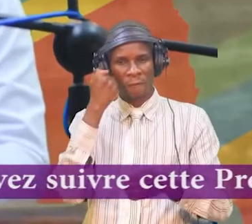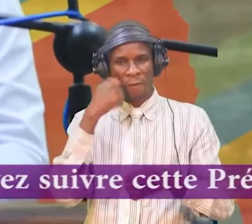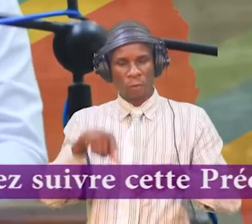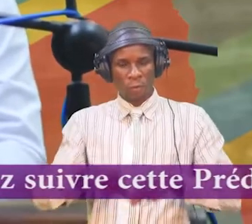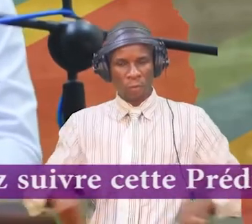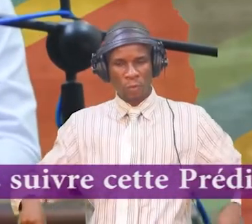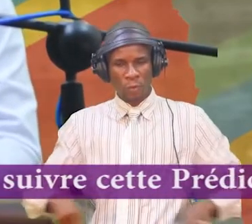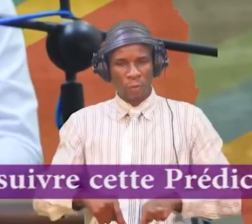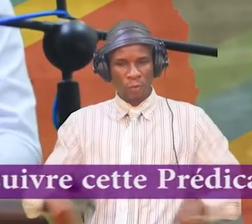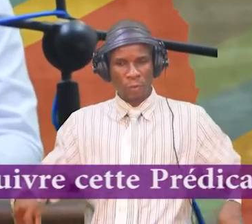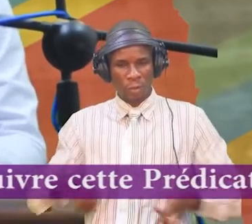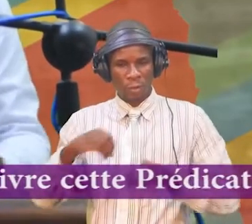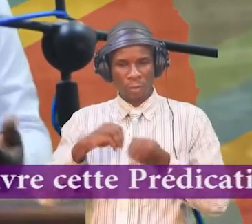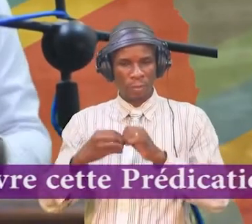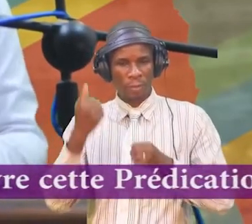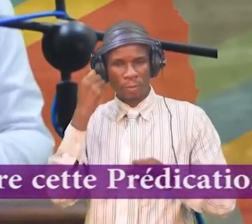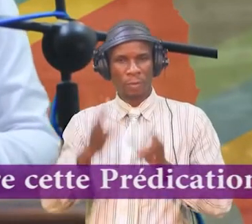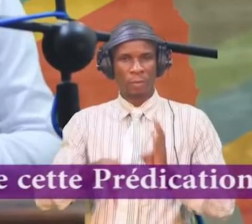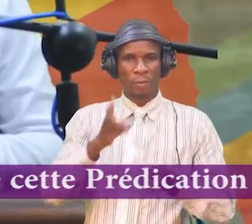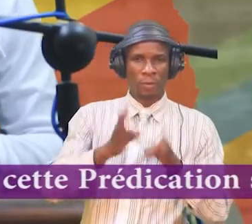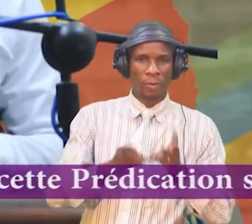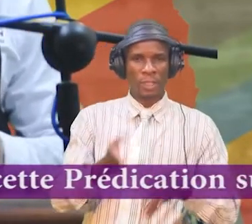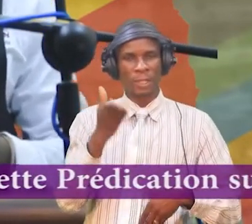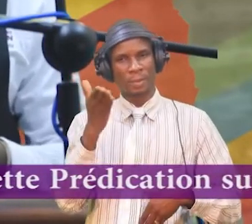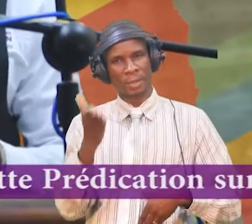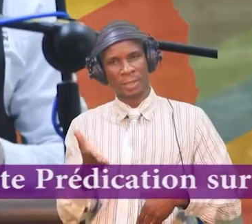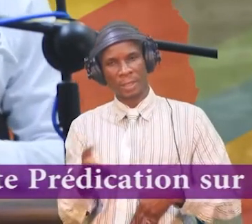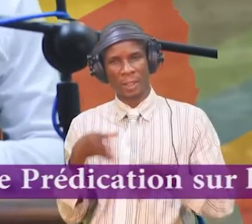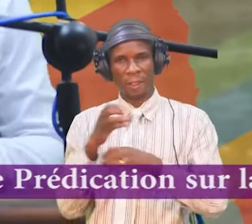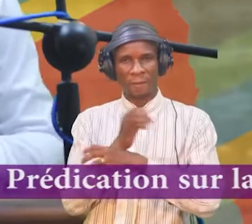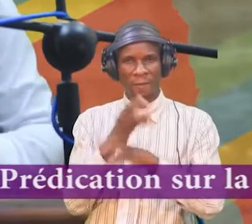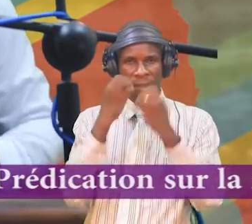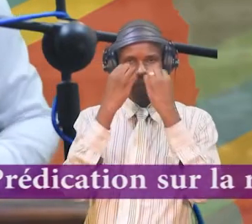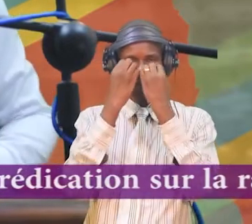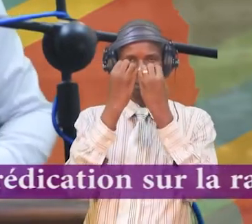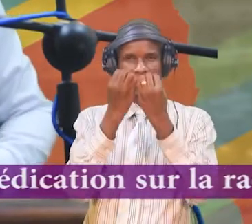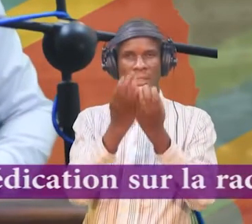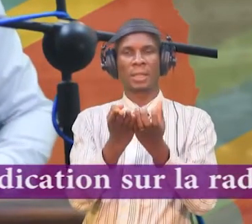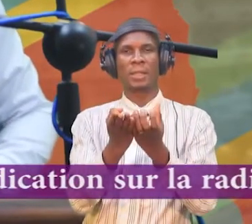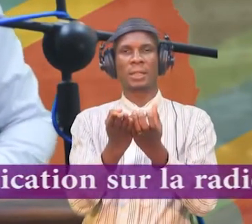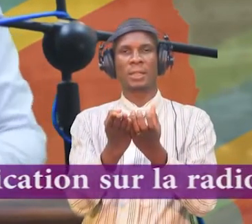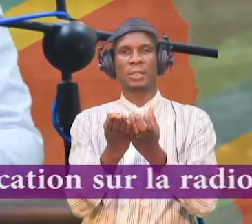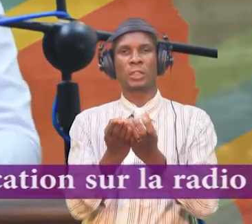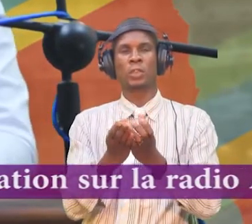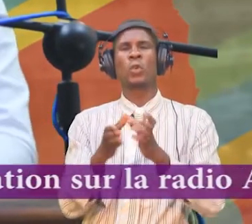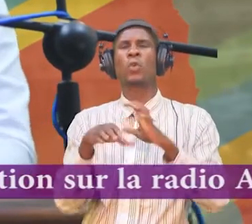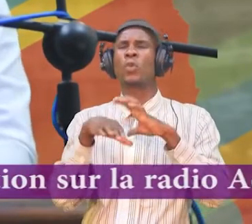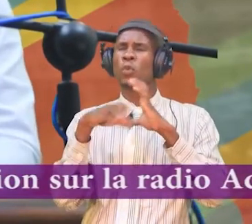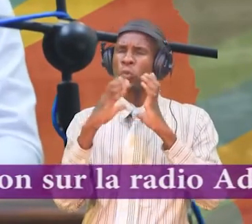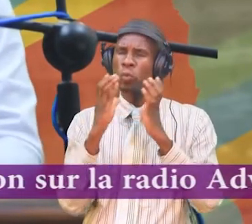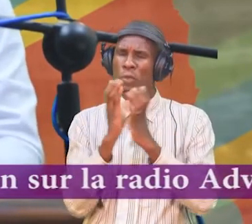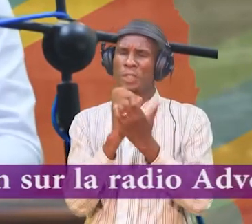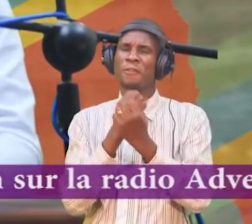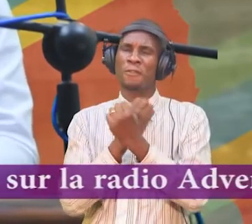Na moko na banzela oyo pesameli bino. Ezala na SMS to ezala na